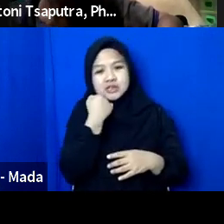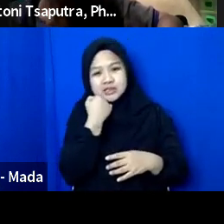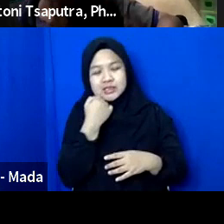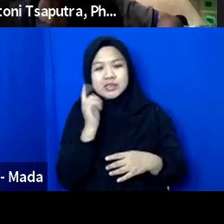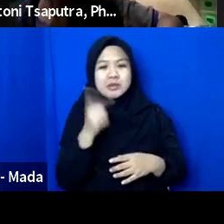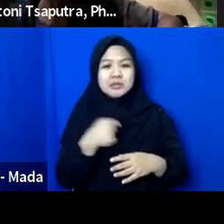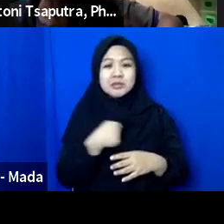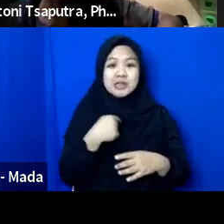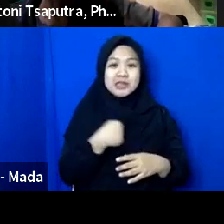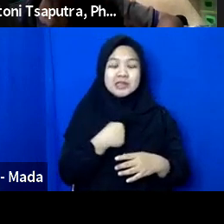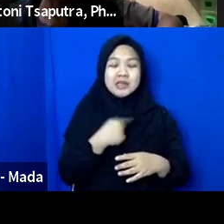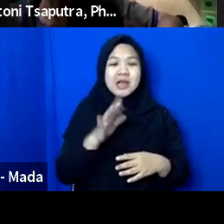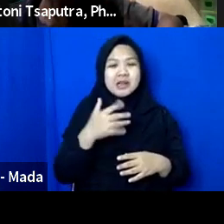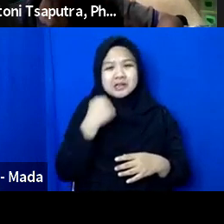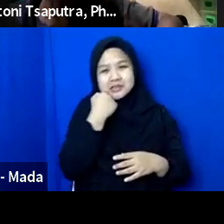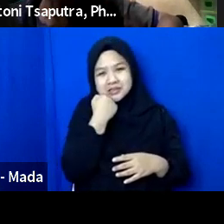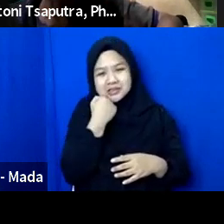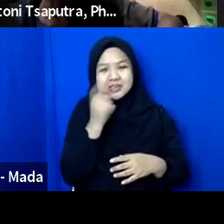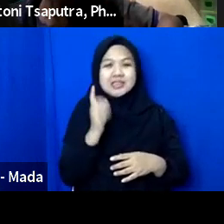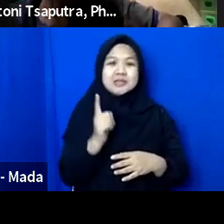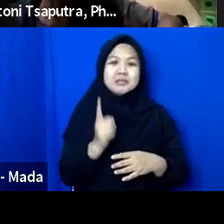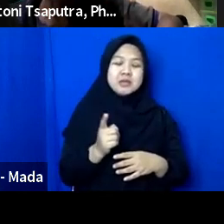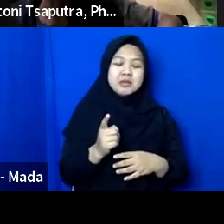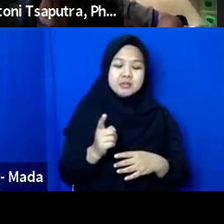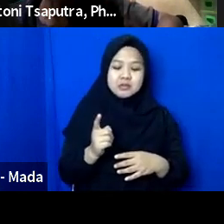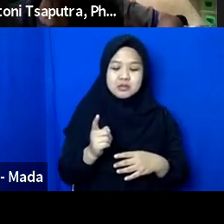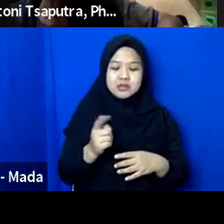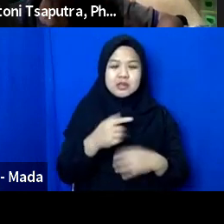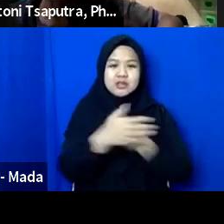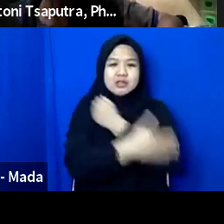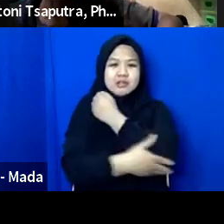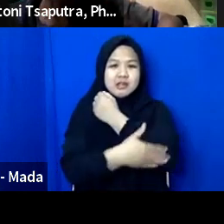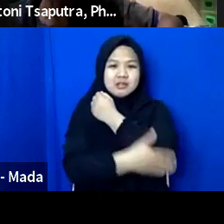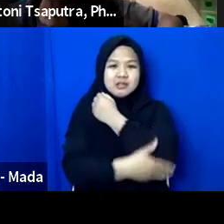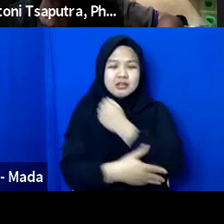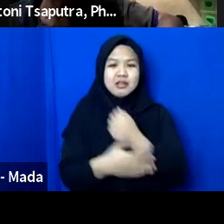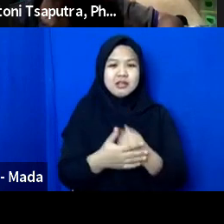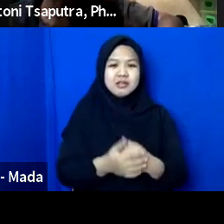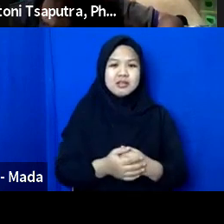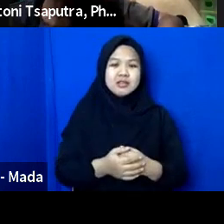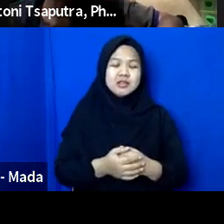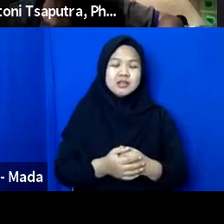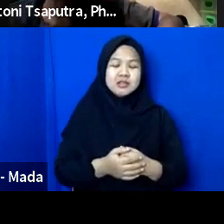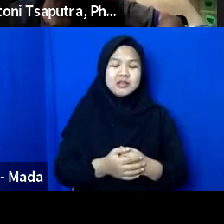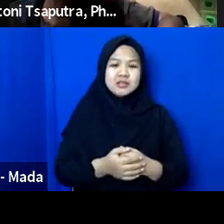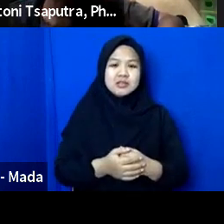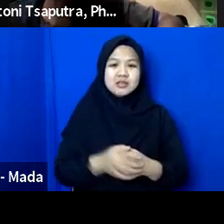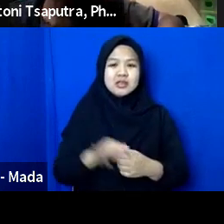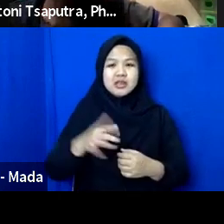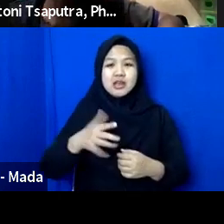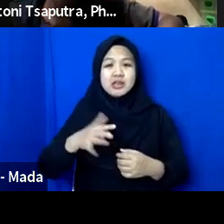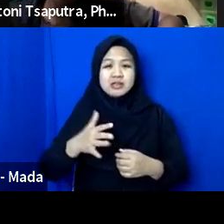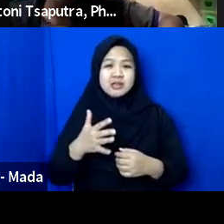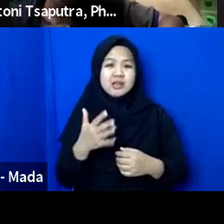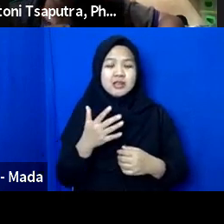kayak kayak kadang nih gitu karena apa namanya kok negara gitu apa kadang